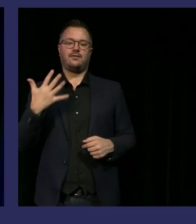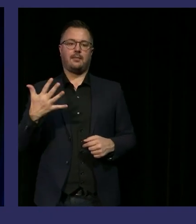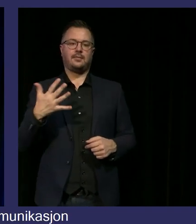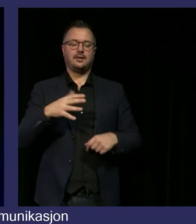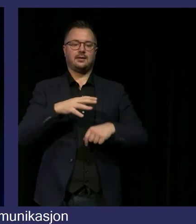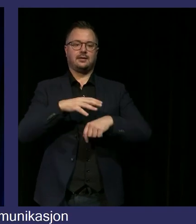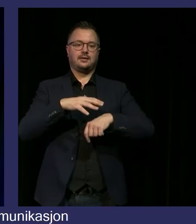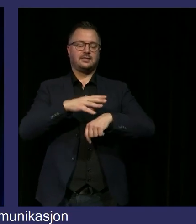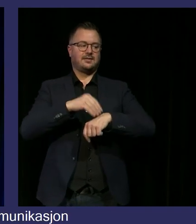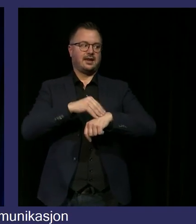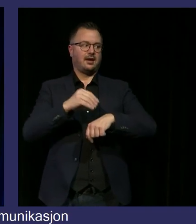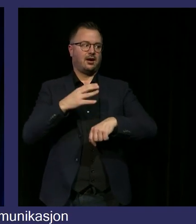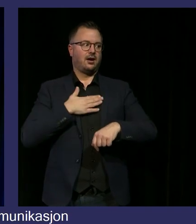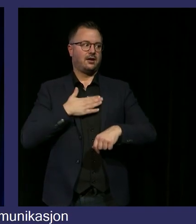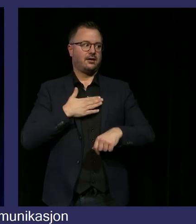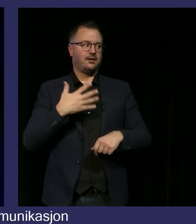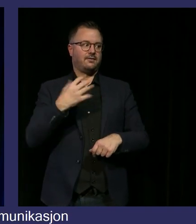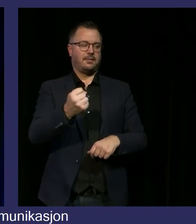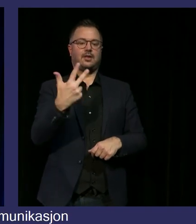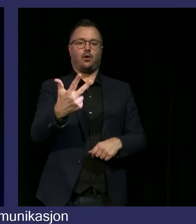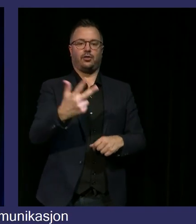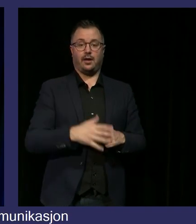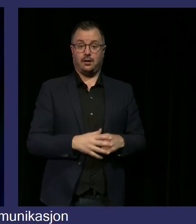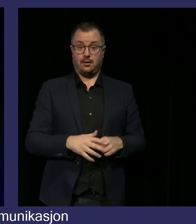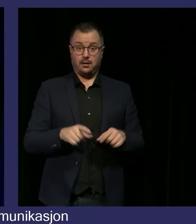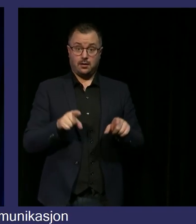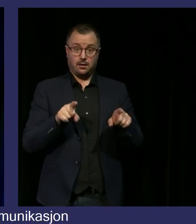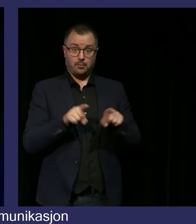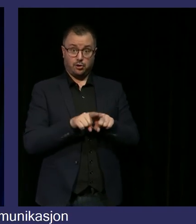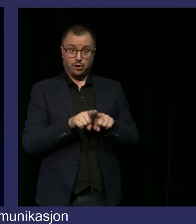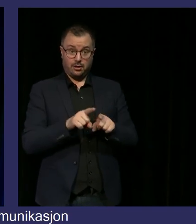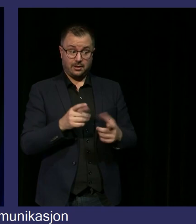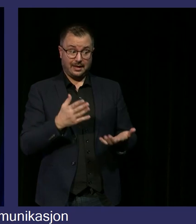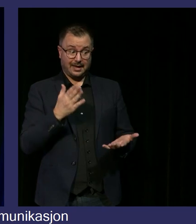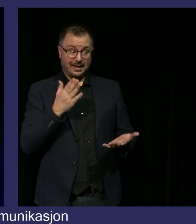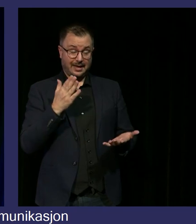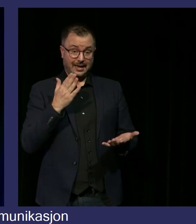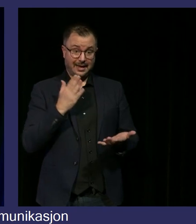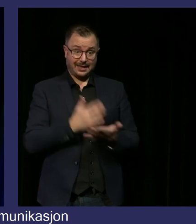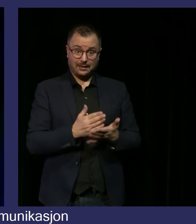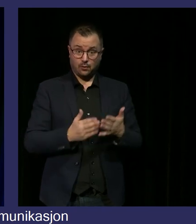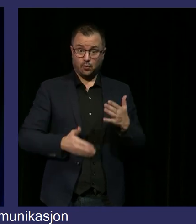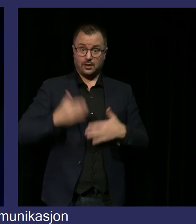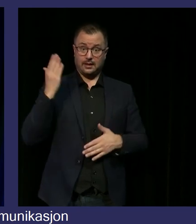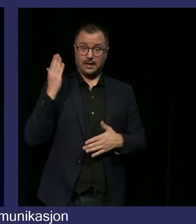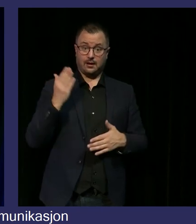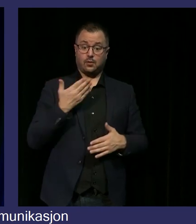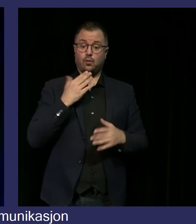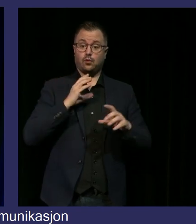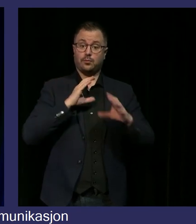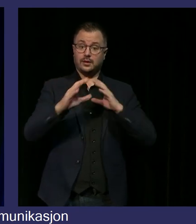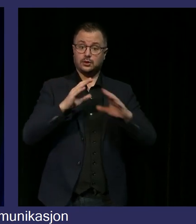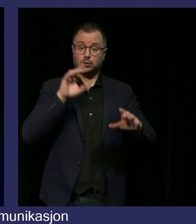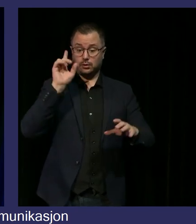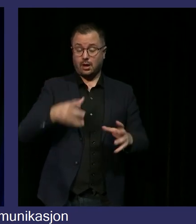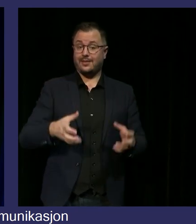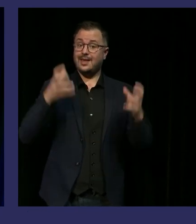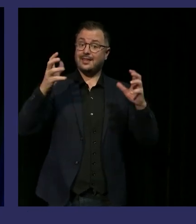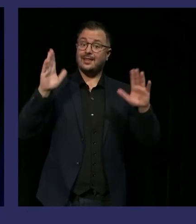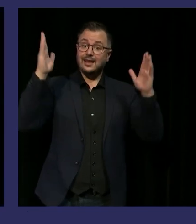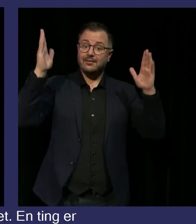58. Det da riktig å slutte, eller rimelig å slutte, at god kommunikasjon kan spare liv I en sånn